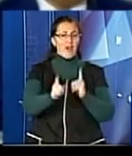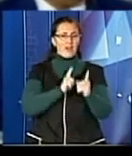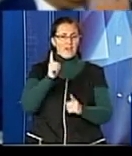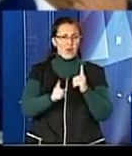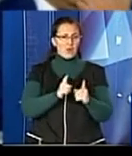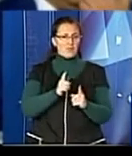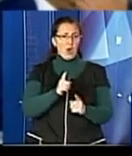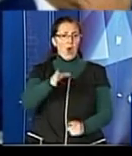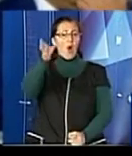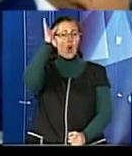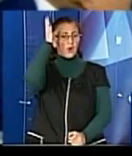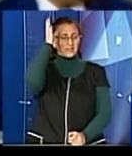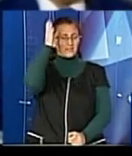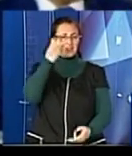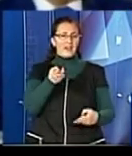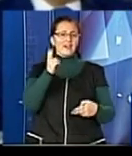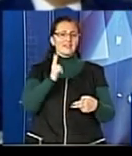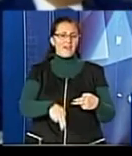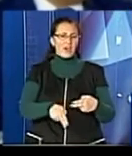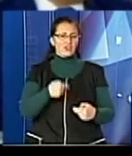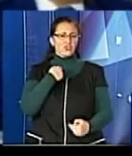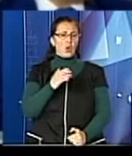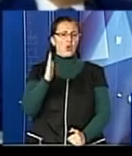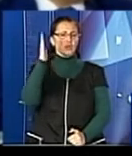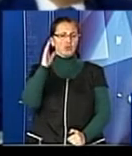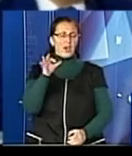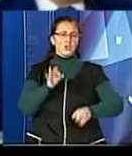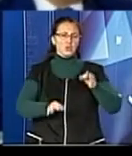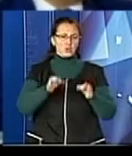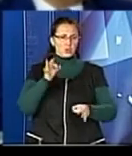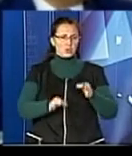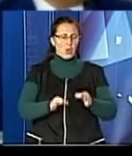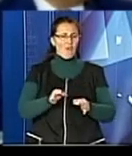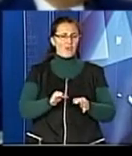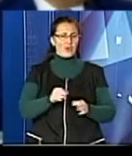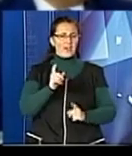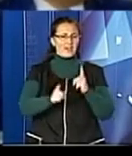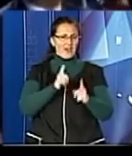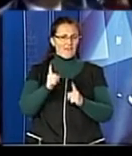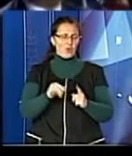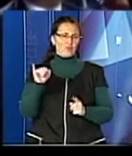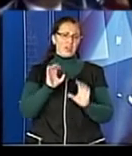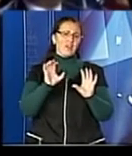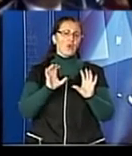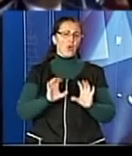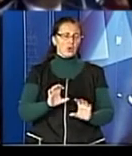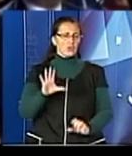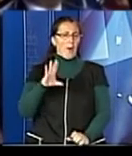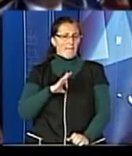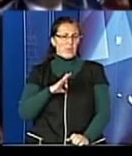освіти, завершено голосування судової реформи і кодексів, була